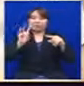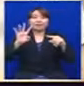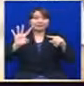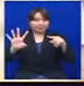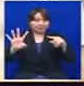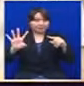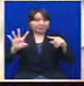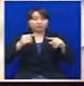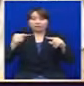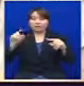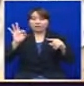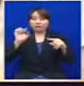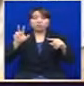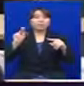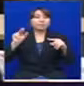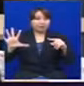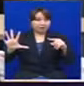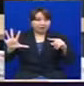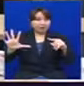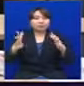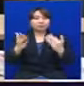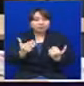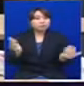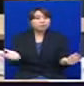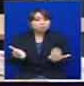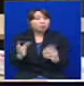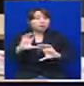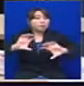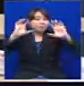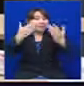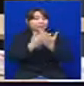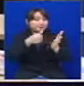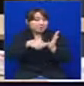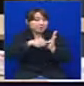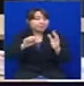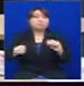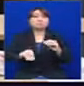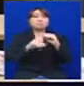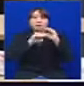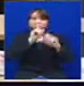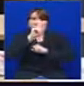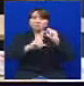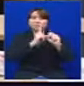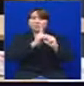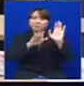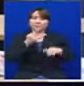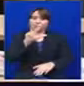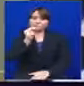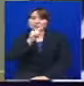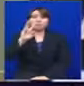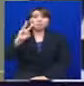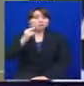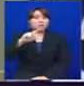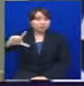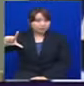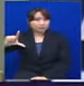4.74 จนถึง 9.35และยังส่งผลให้รัฐบาลนั้นมีรายได้ภาษีเพิ่มขึ้นอย่างน้อยปีละกว่า 30,000 ถึง